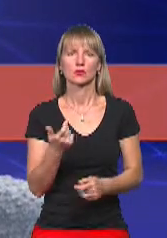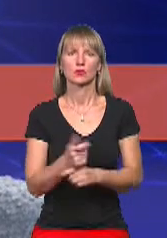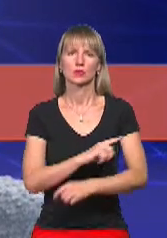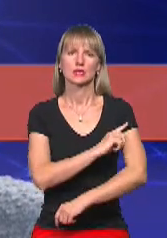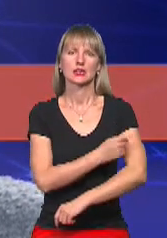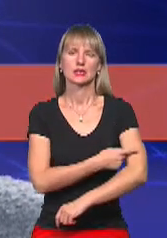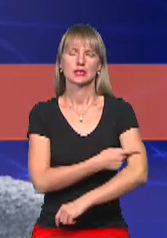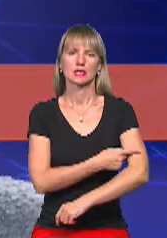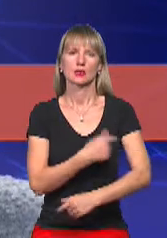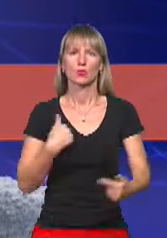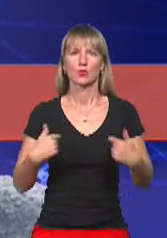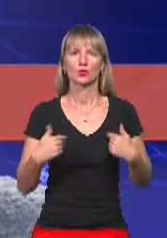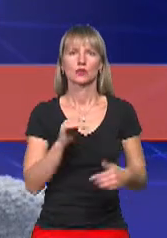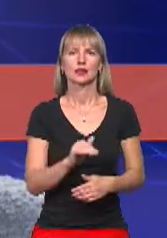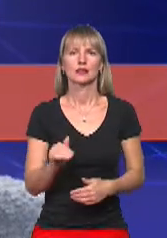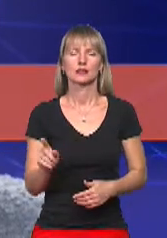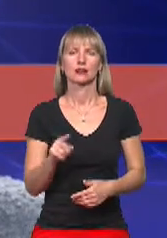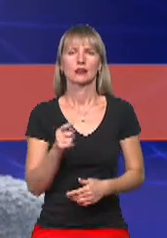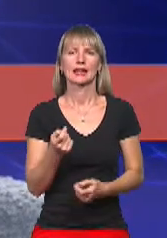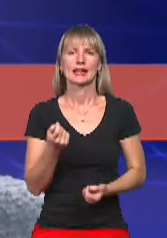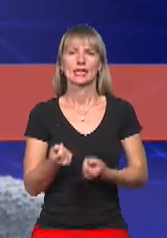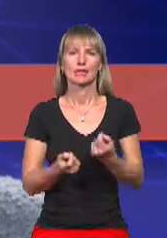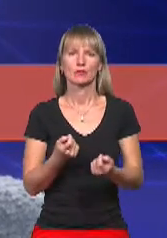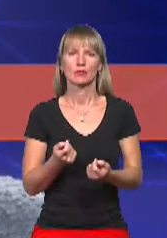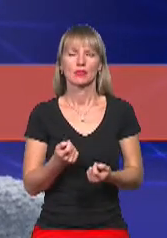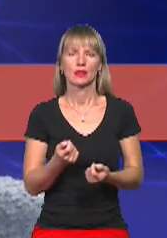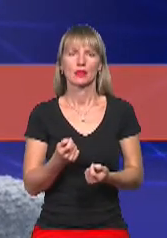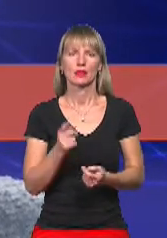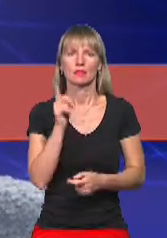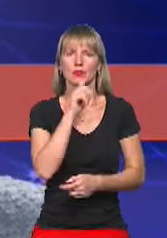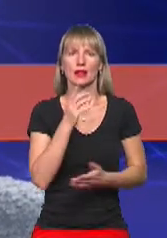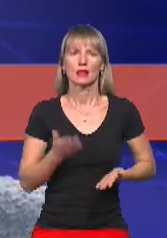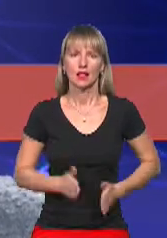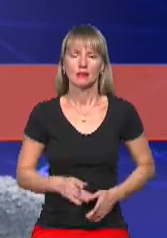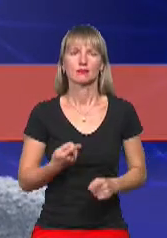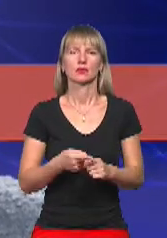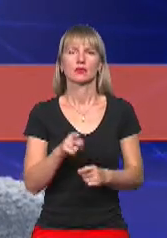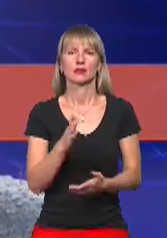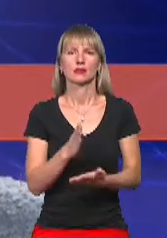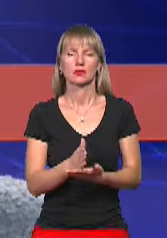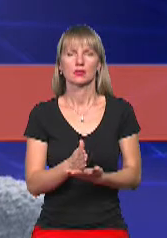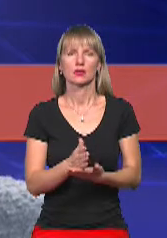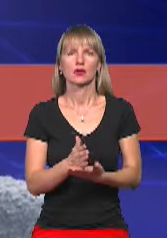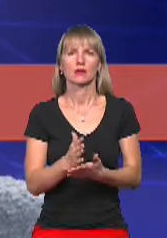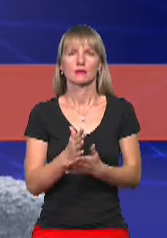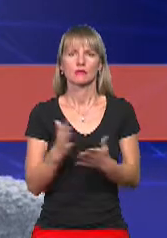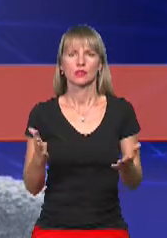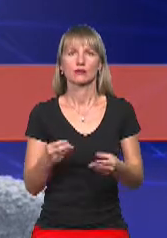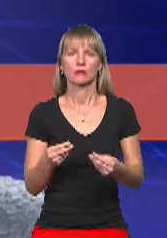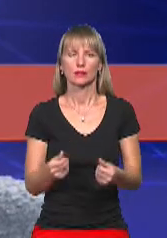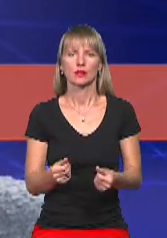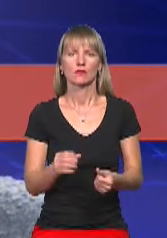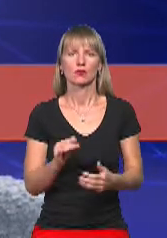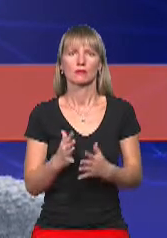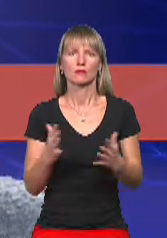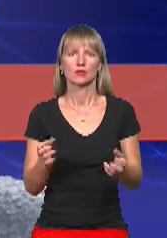сильно потерпають діти. Ну, через те, що дуже дрібний організм, і він знаходиться під більшим впливом. І під таким,